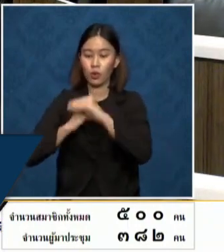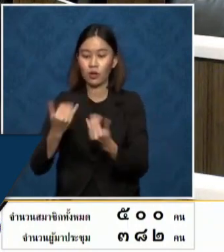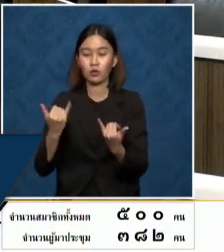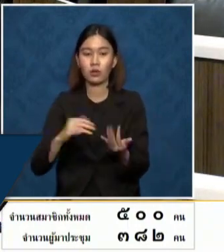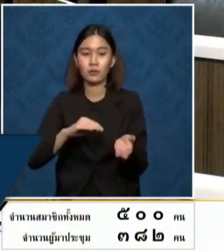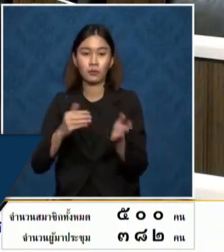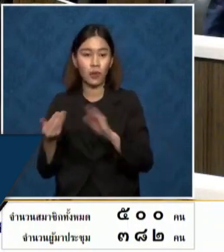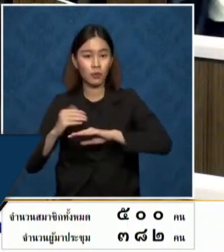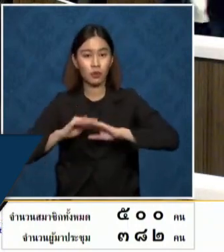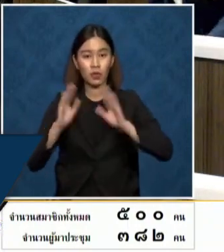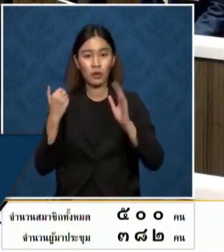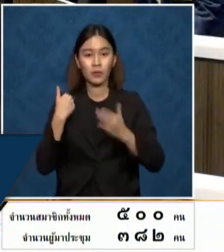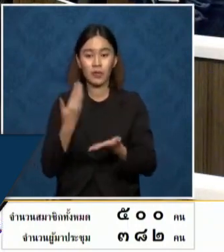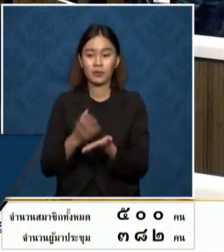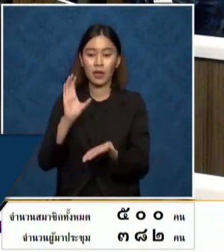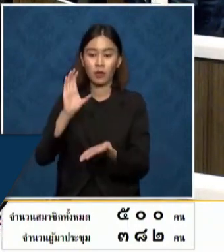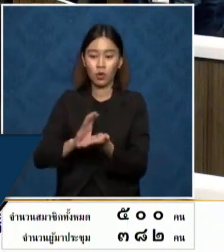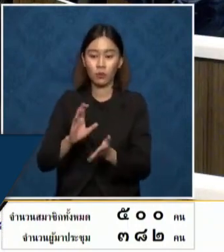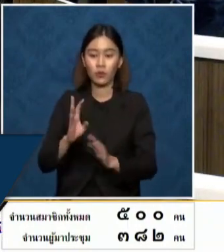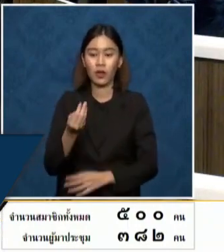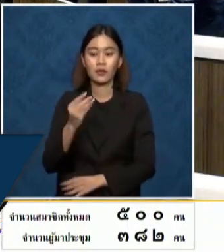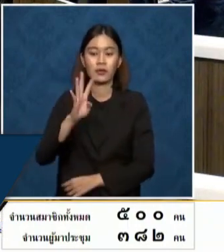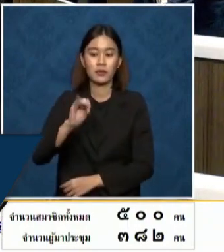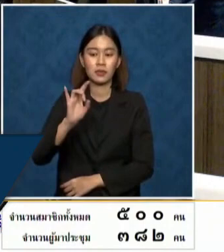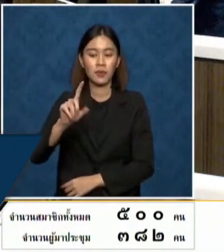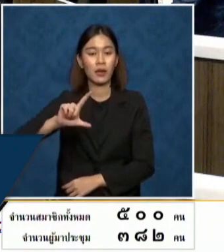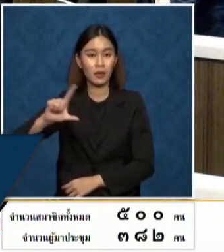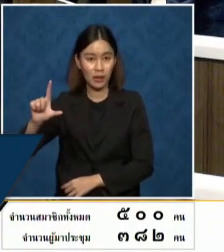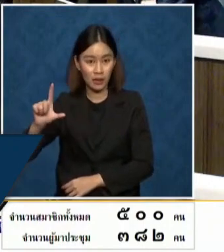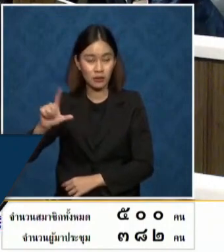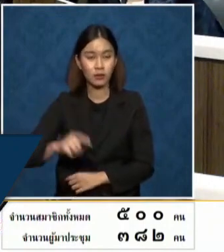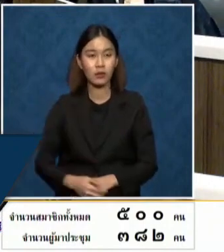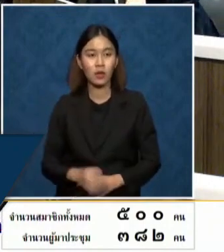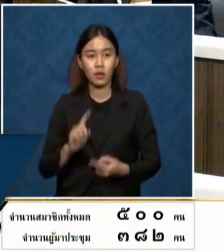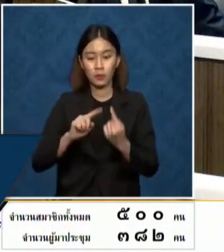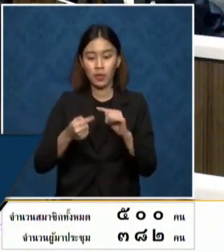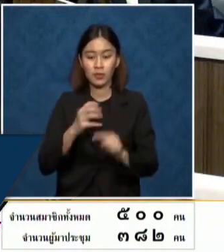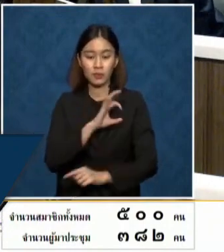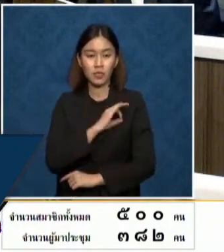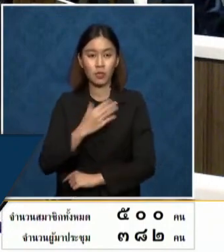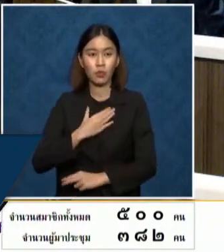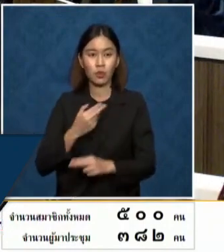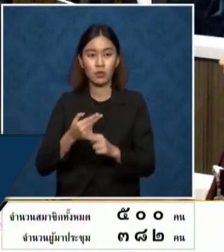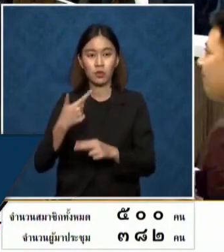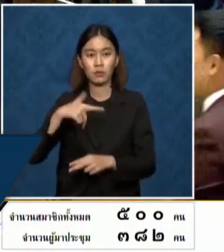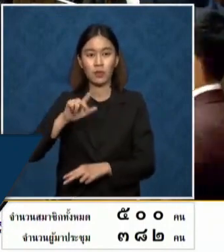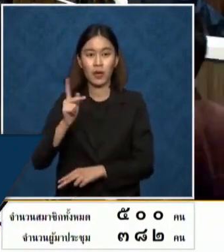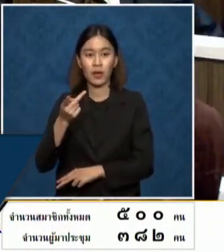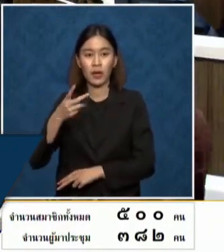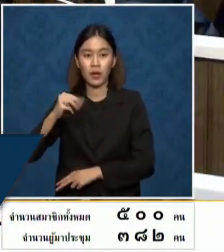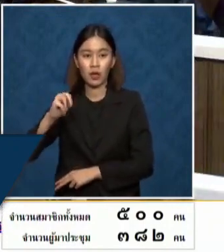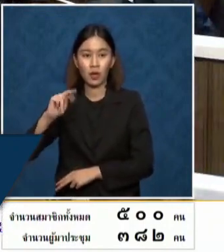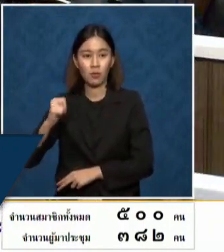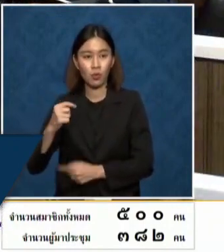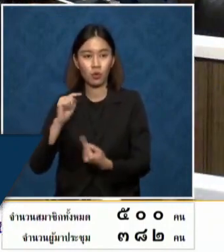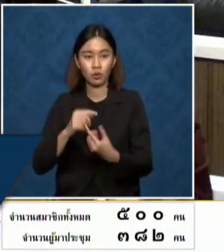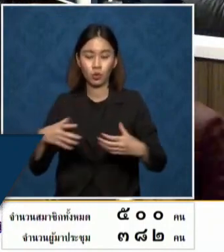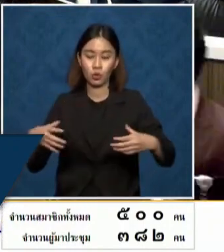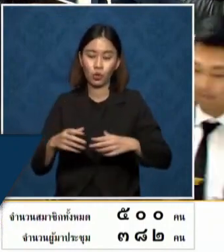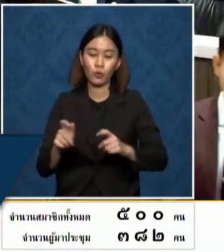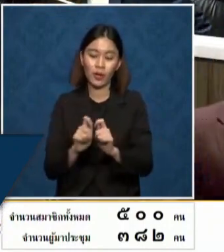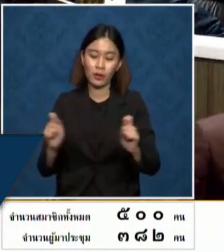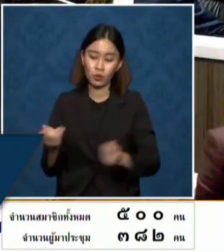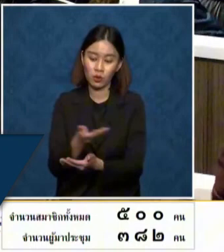ถูกพับไปอีกโดยงบที่ถูกพับเป็นเงิน 48ล้านบาทเศษเพื่อนสมาชิกของผมคุณภัคมนหนุนอานันท์ได้นั่งในคณะ